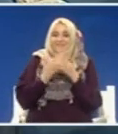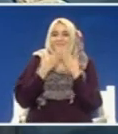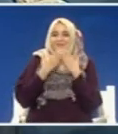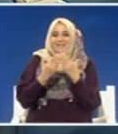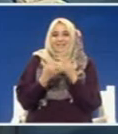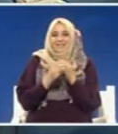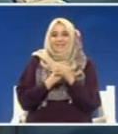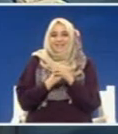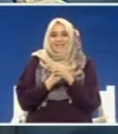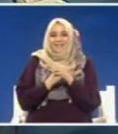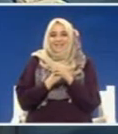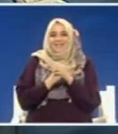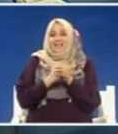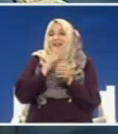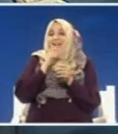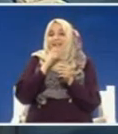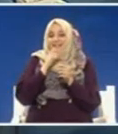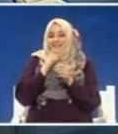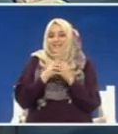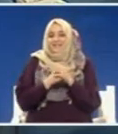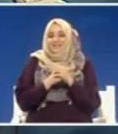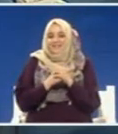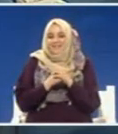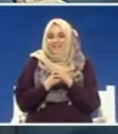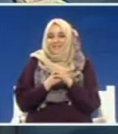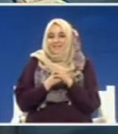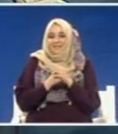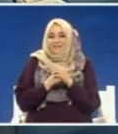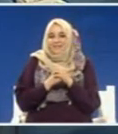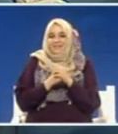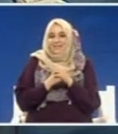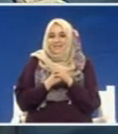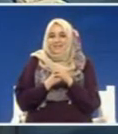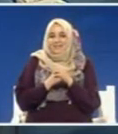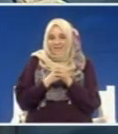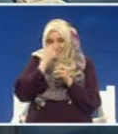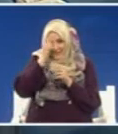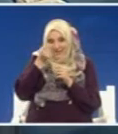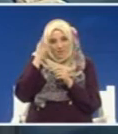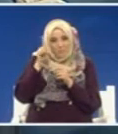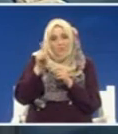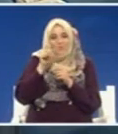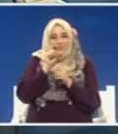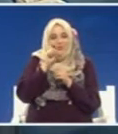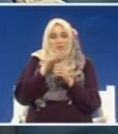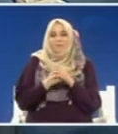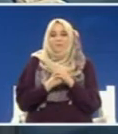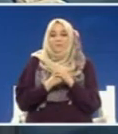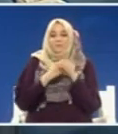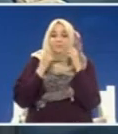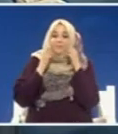بخير. بعيد الكبير ولا الصغير؟ سلامي الأخ عبد السلام، شيخ عبد السلام. مرحبا. الله يسلمك.